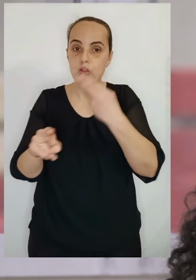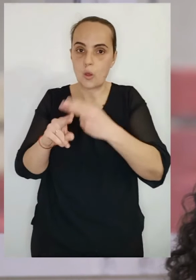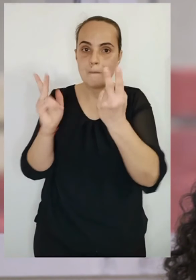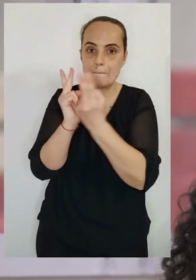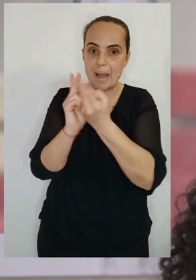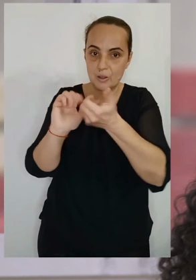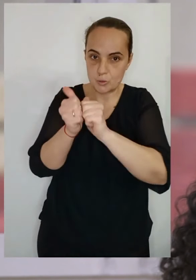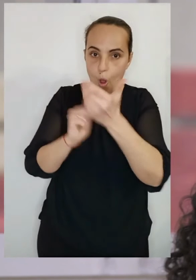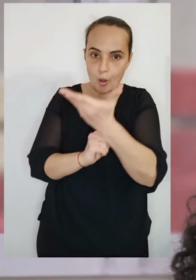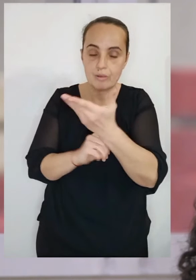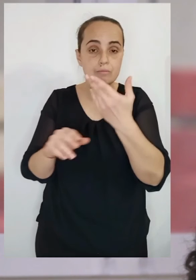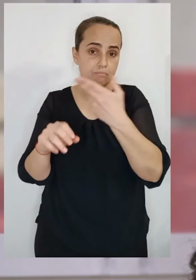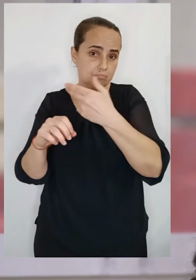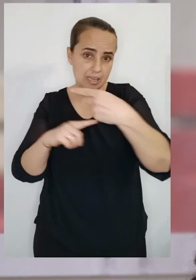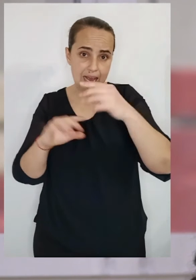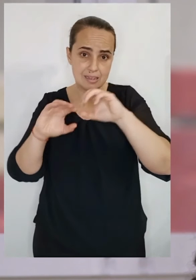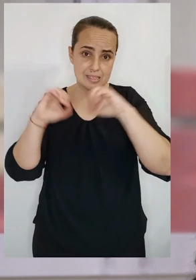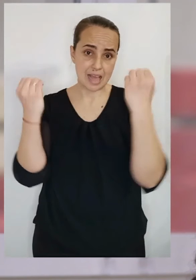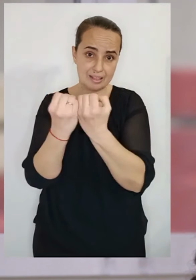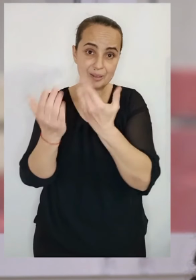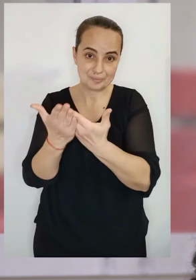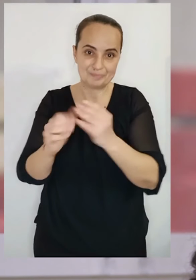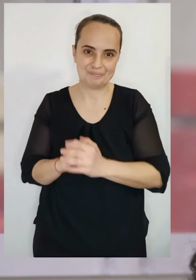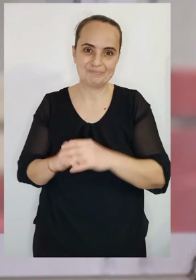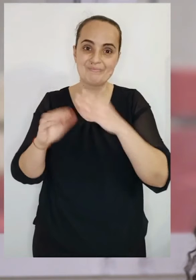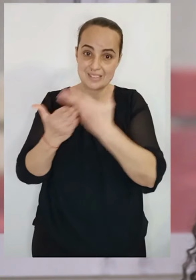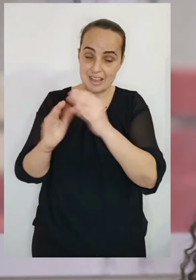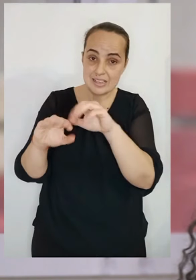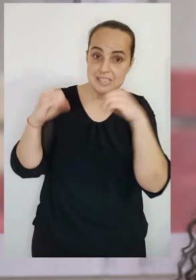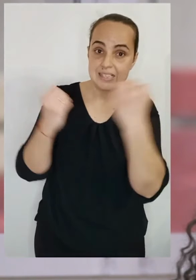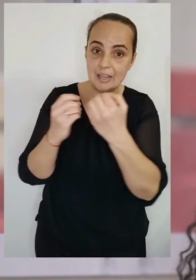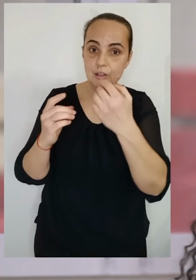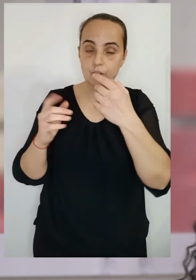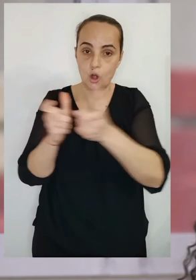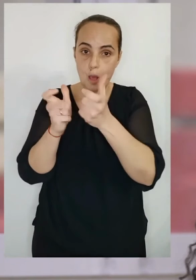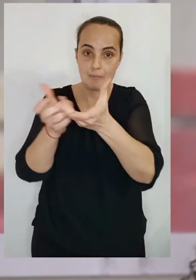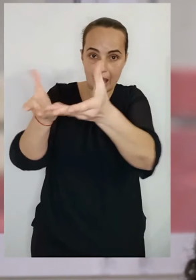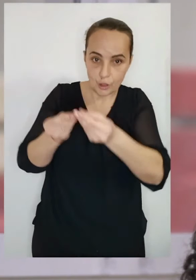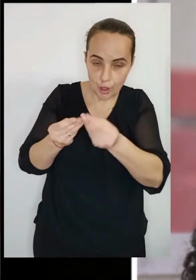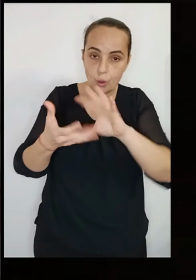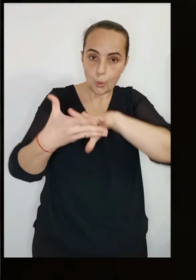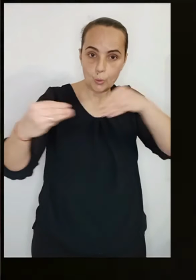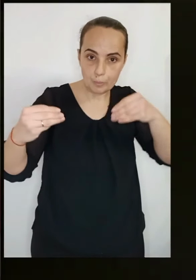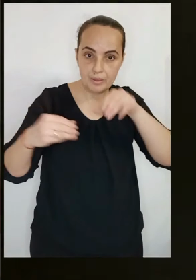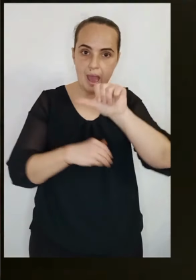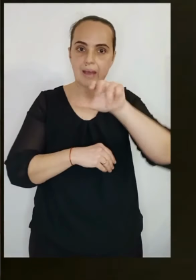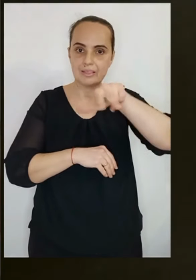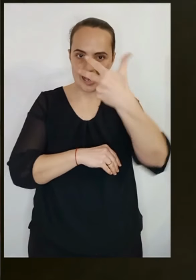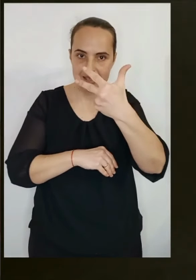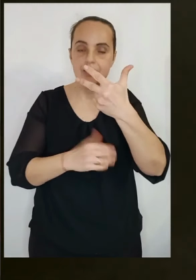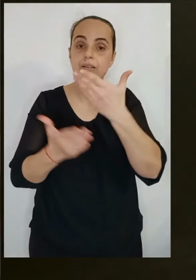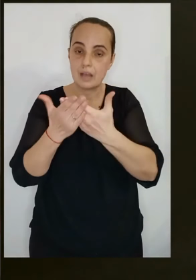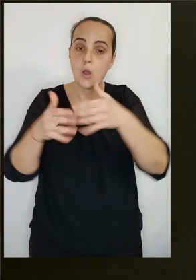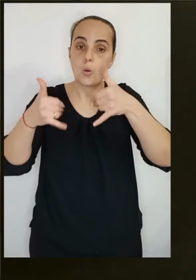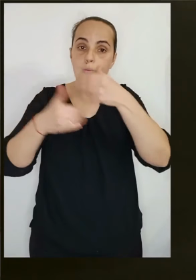des sports, qui est un stade qui est aujourd'hui avec un club hôte, qui est notre club de rugby à 13, qui lui aussi aura